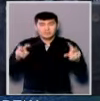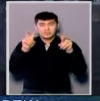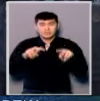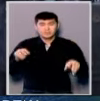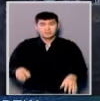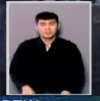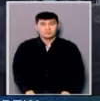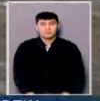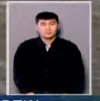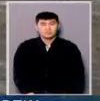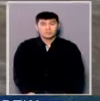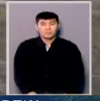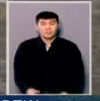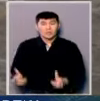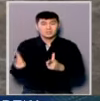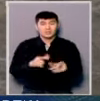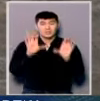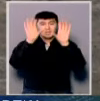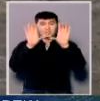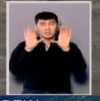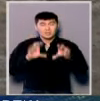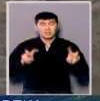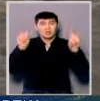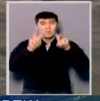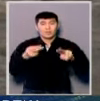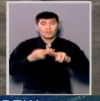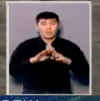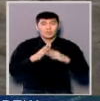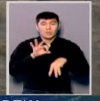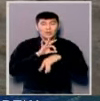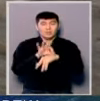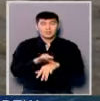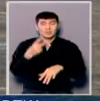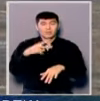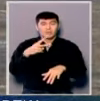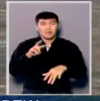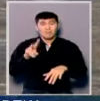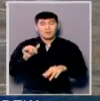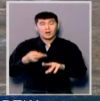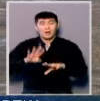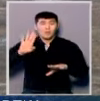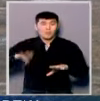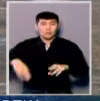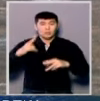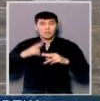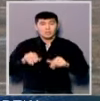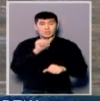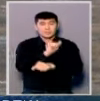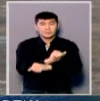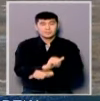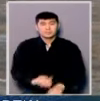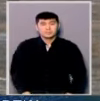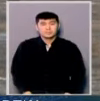заросли. Согласно закону, поиски Тыныштыка Уразалиева продлились до 20 марта, после чего они были